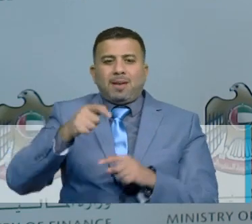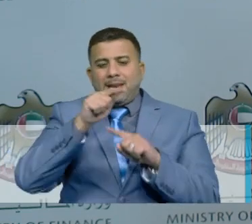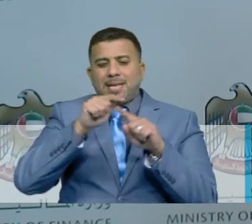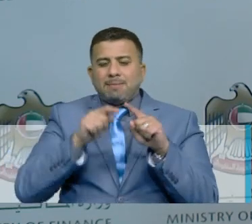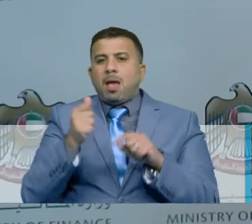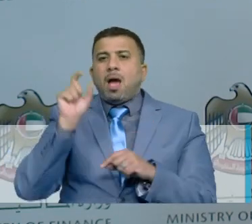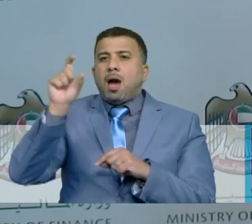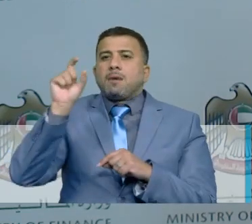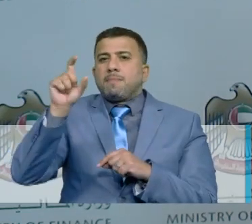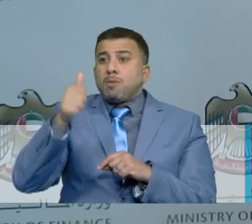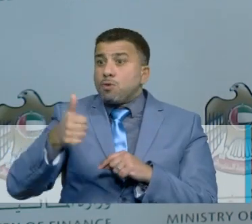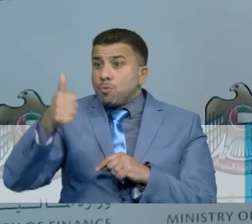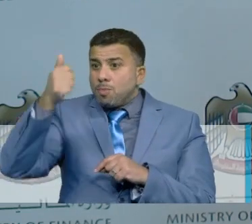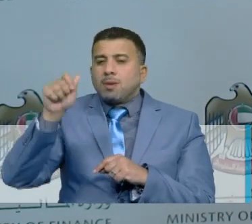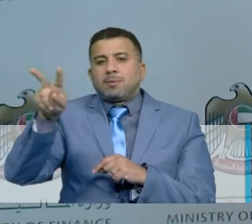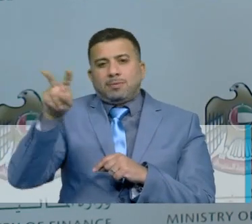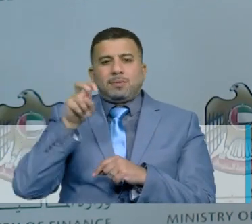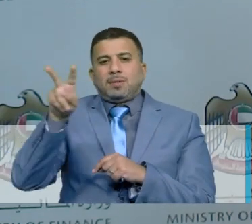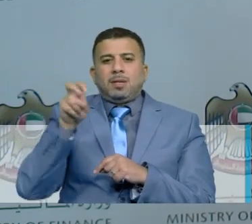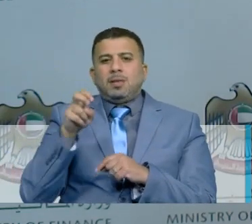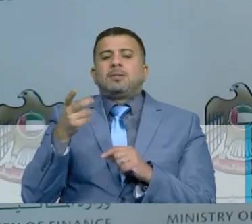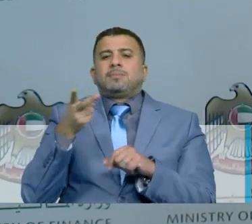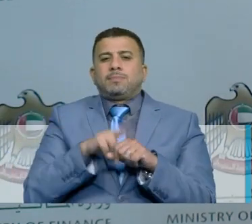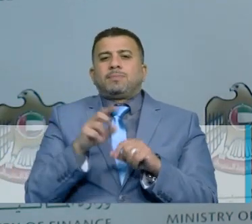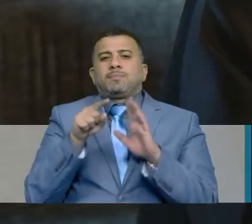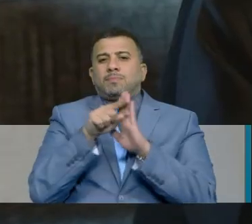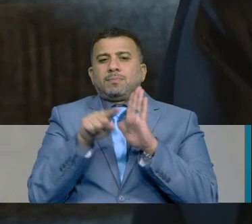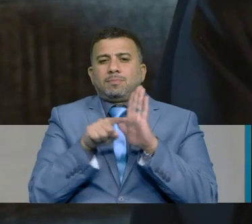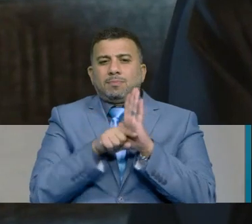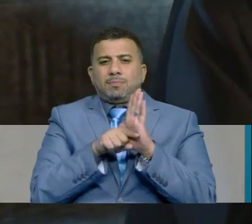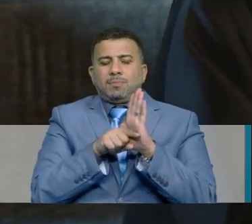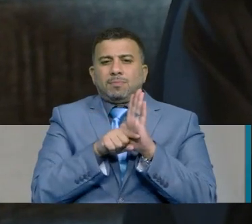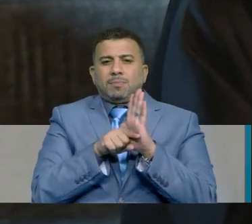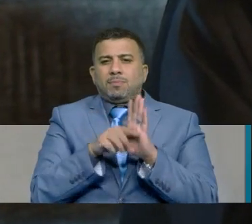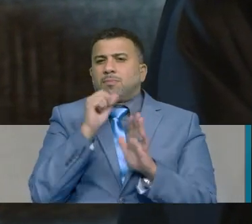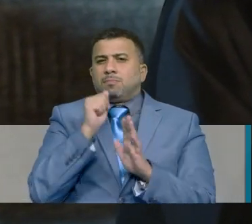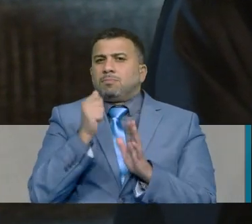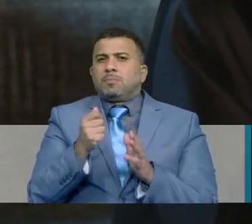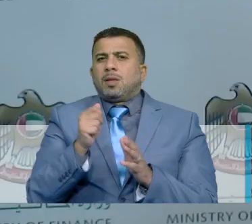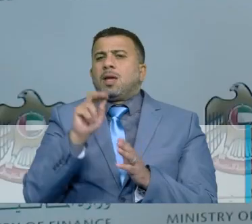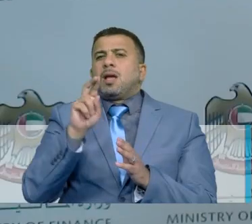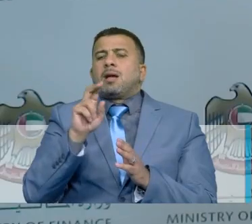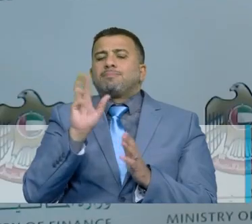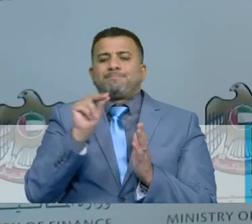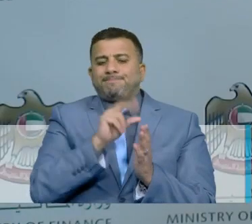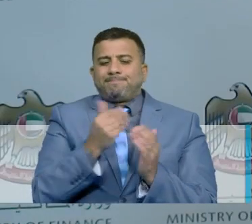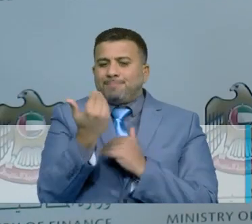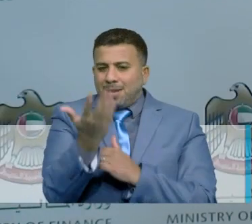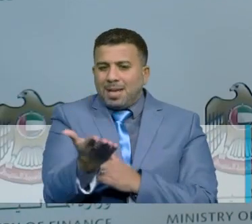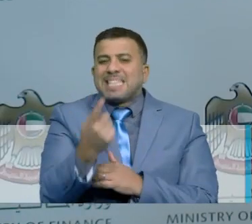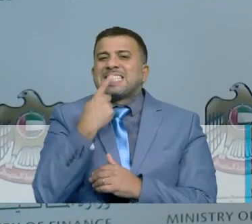من الأرباح المحققة. هناك إجراءات موجودة في تقديم الإقرارات